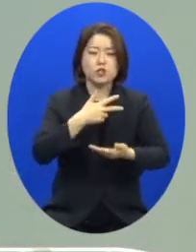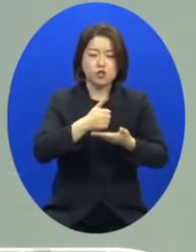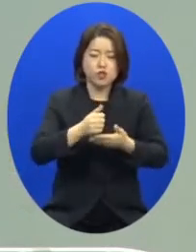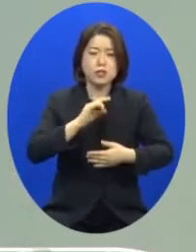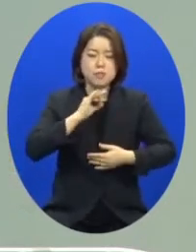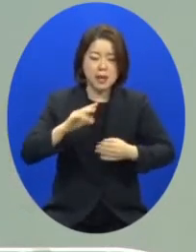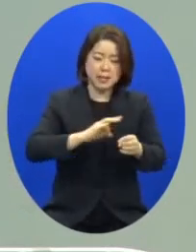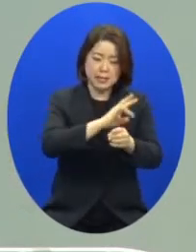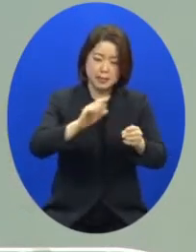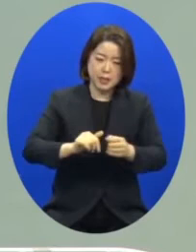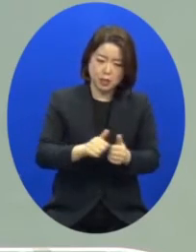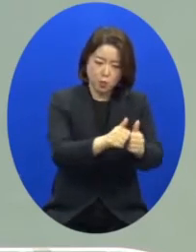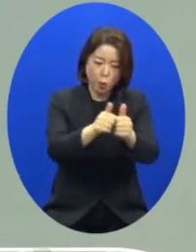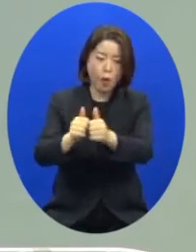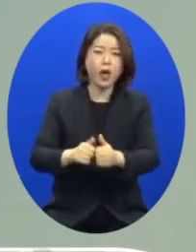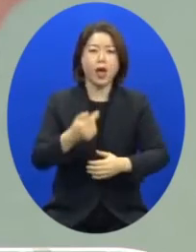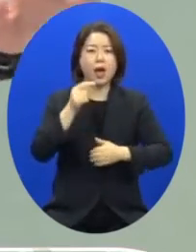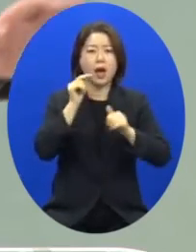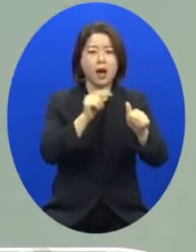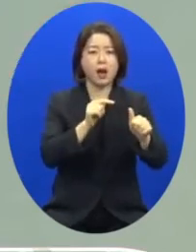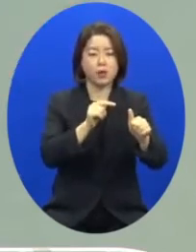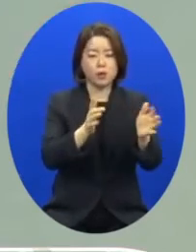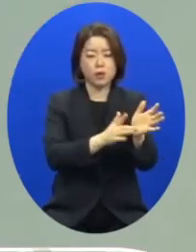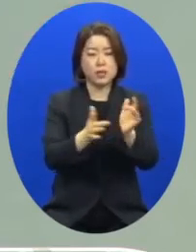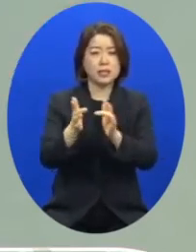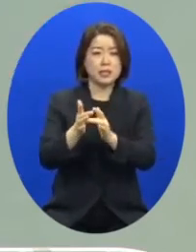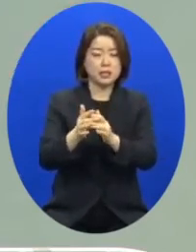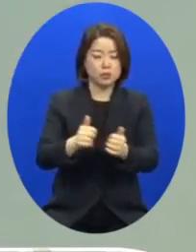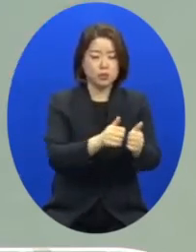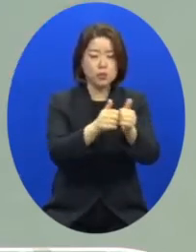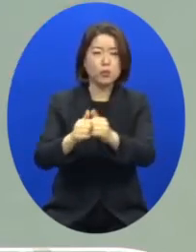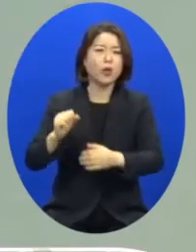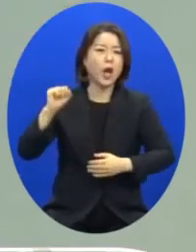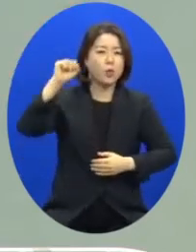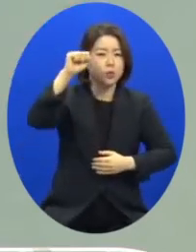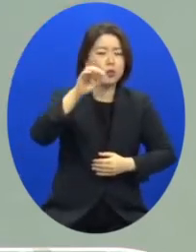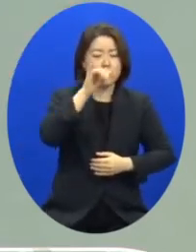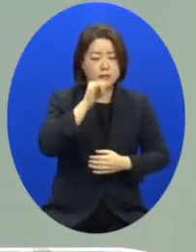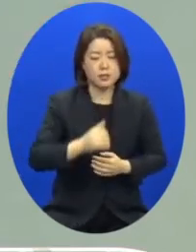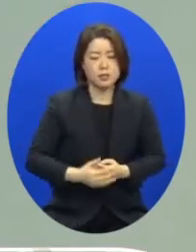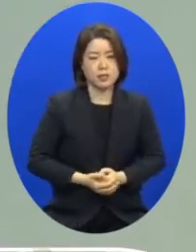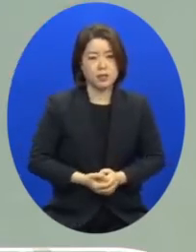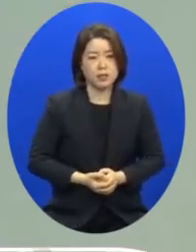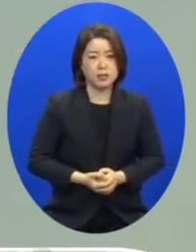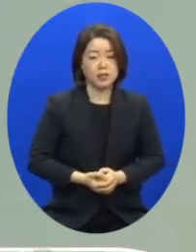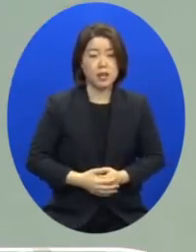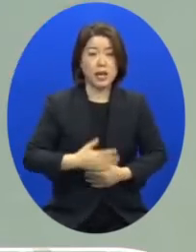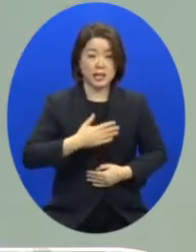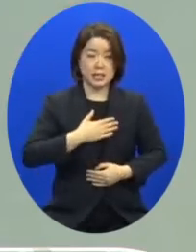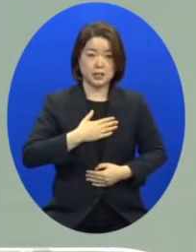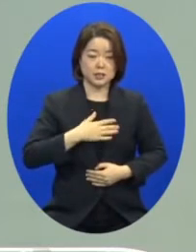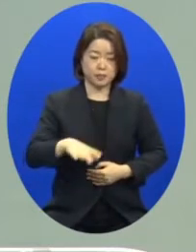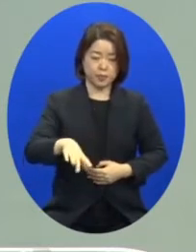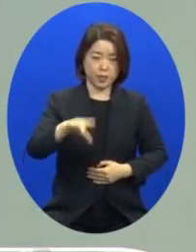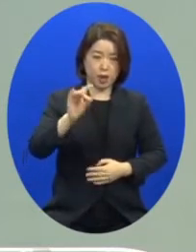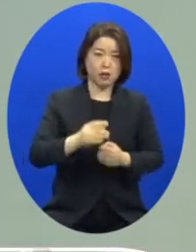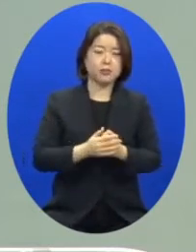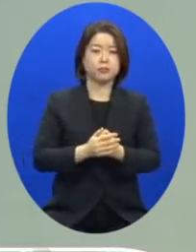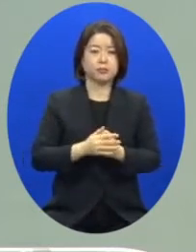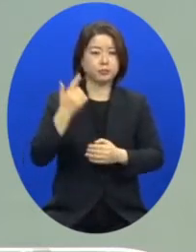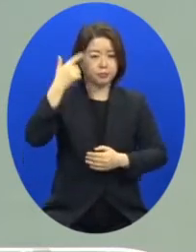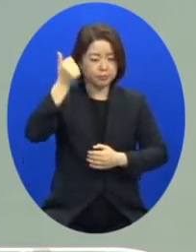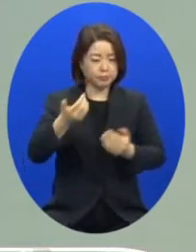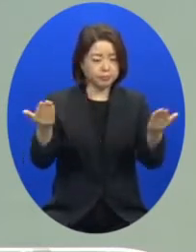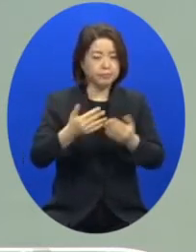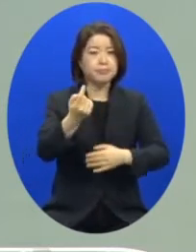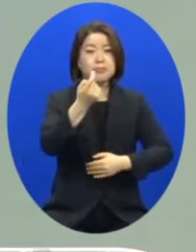주님과 만 동행 하시라고 예수 동의 운동을 하고 있는 거죠 저는 처음에 목회를 배울